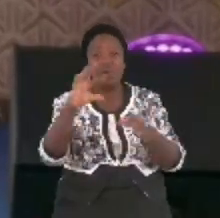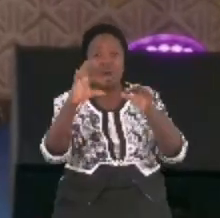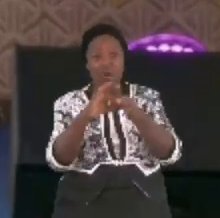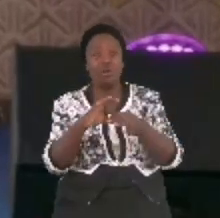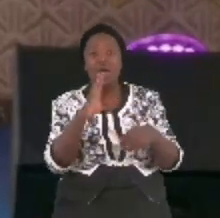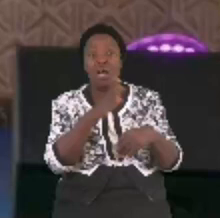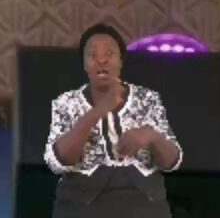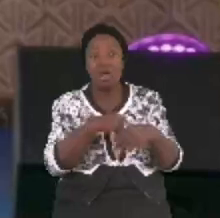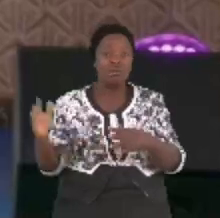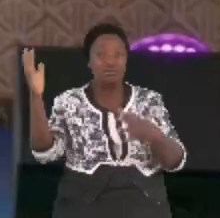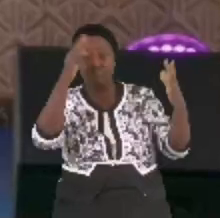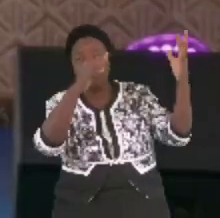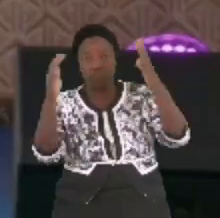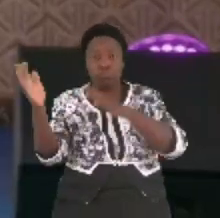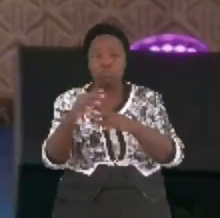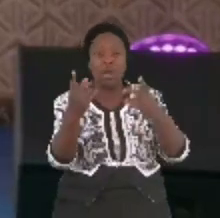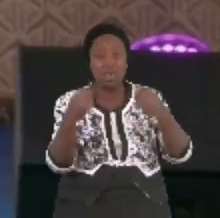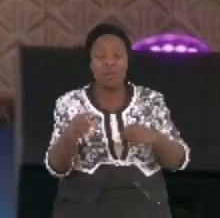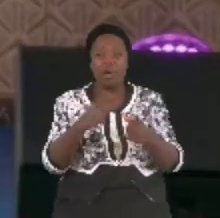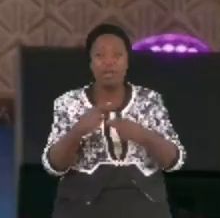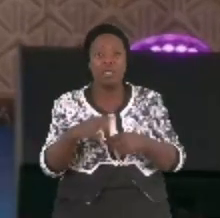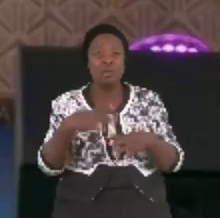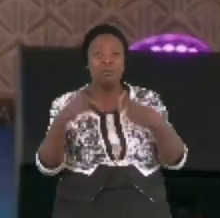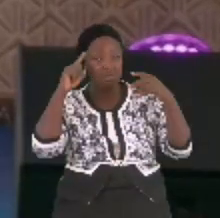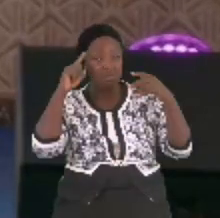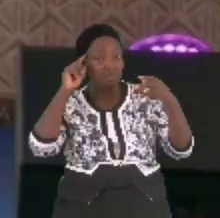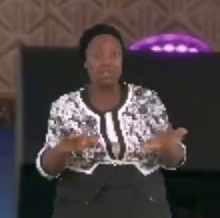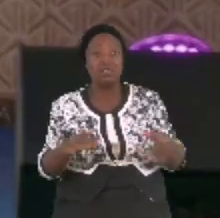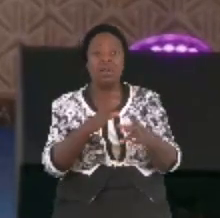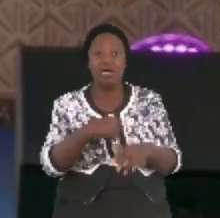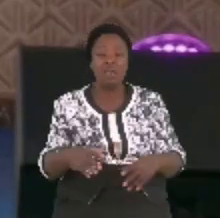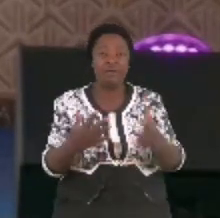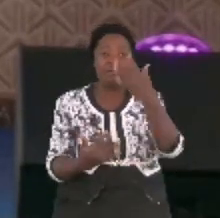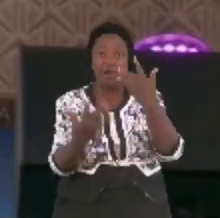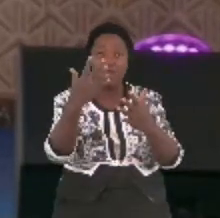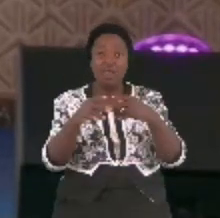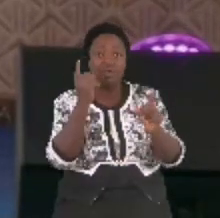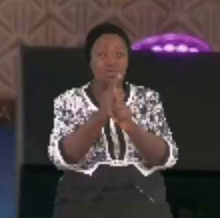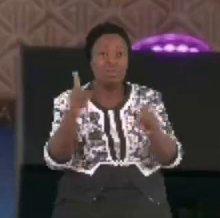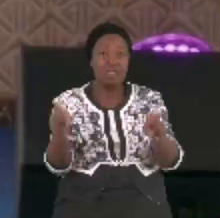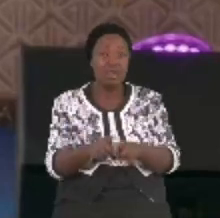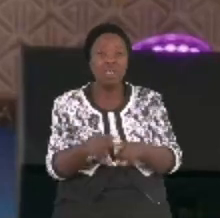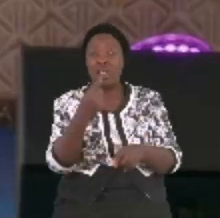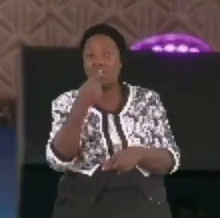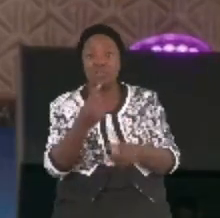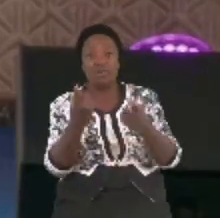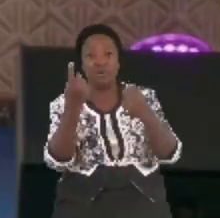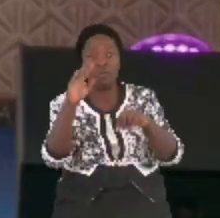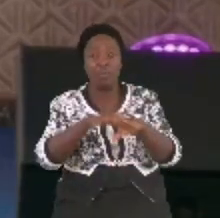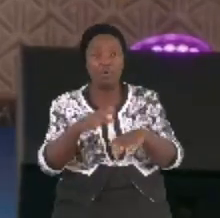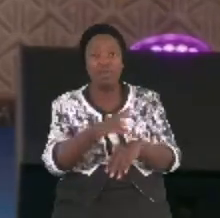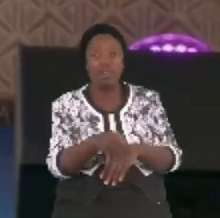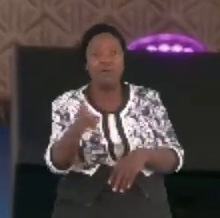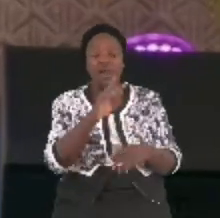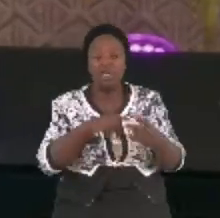commun accord, le vent est venu, et le bruit, et le feu, comme des langues de feu,